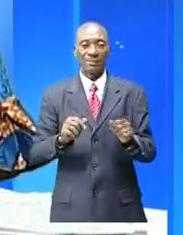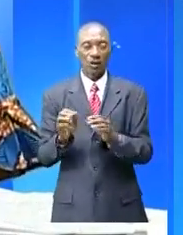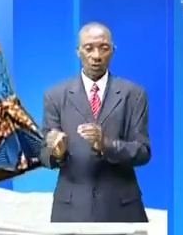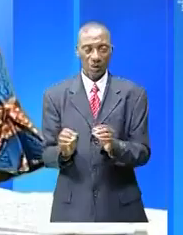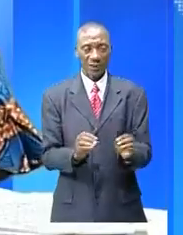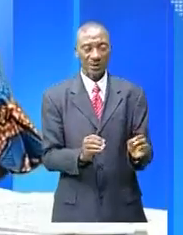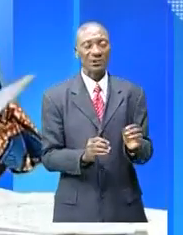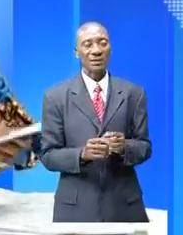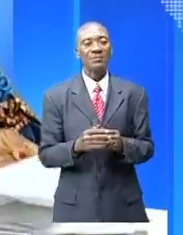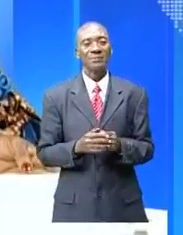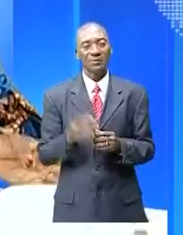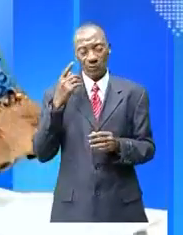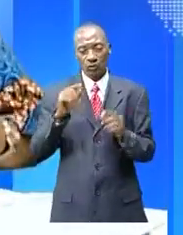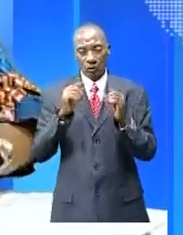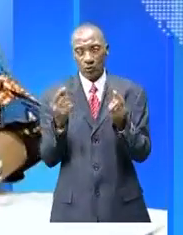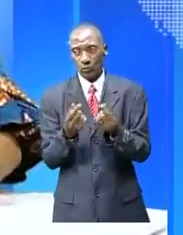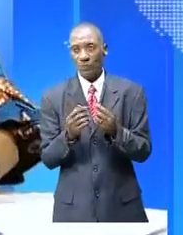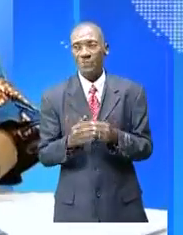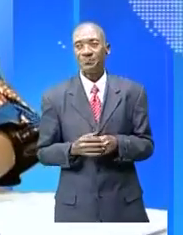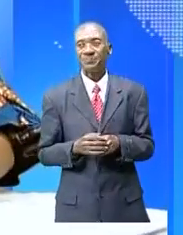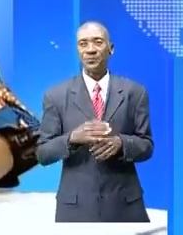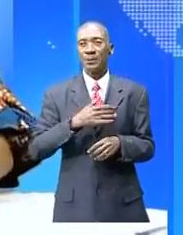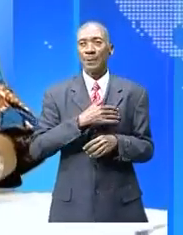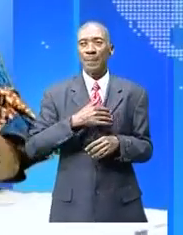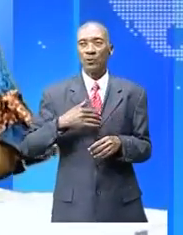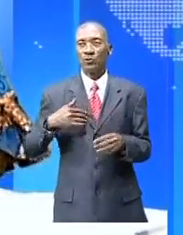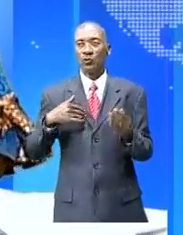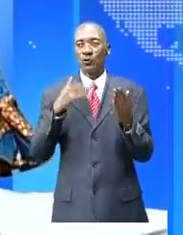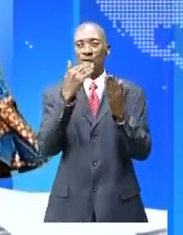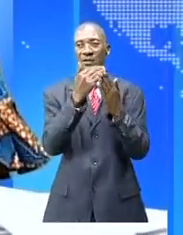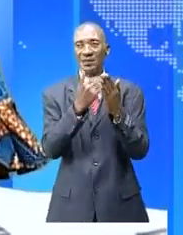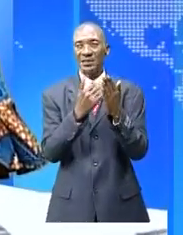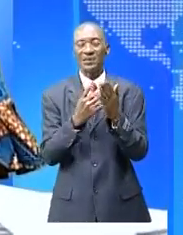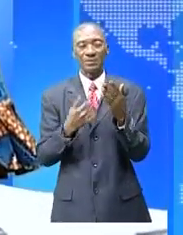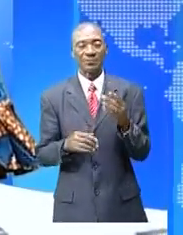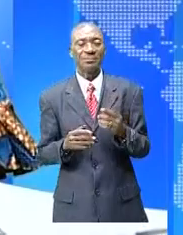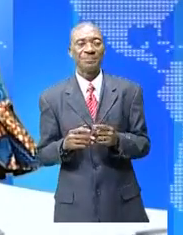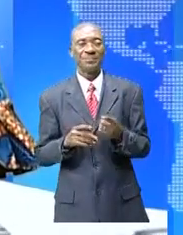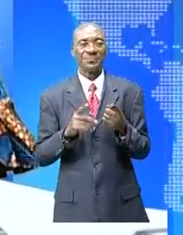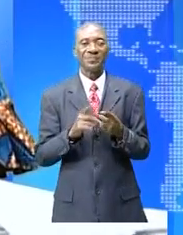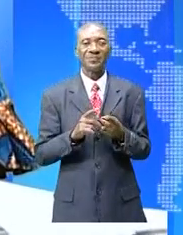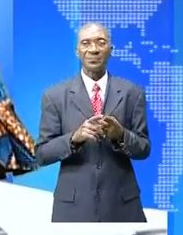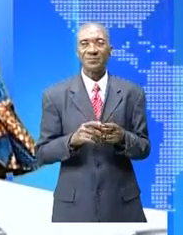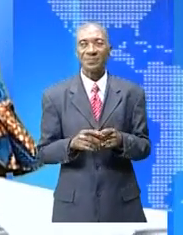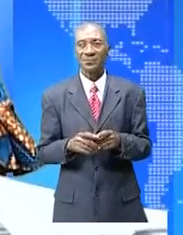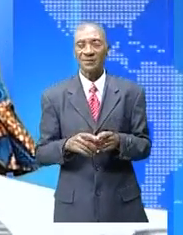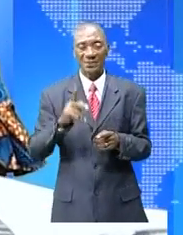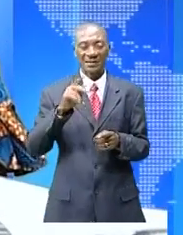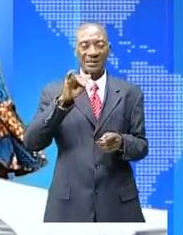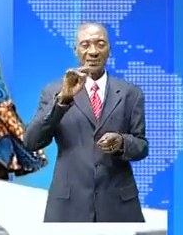leur intention. Liste des candidats greffiers, nous avons M.